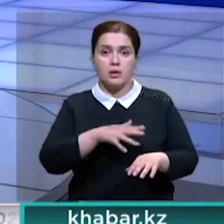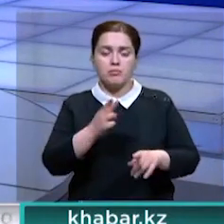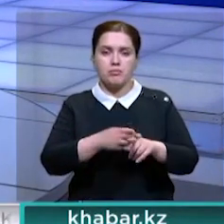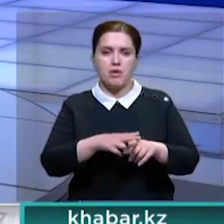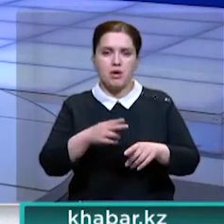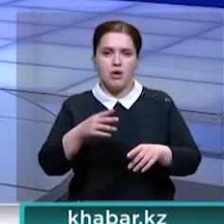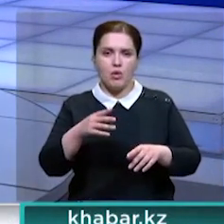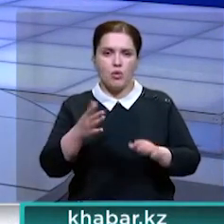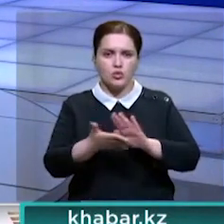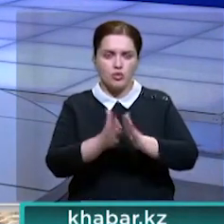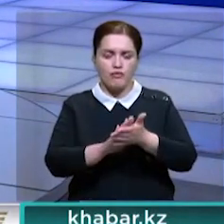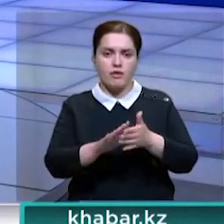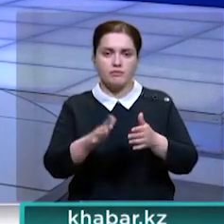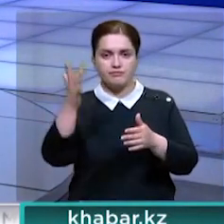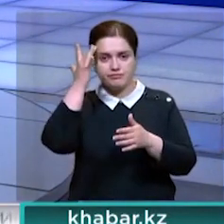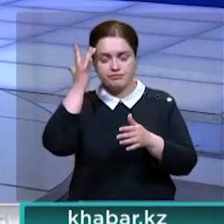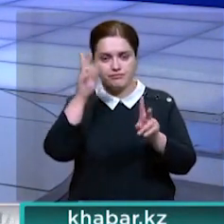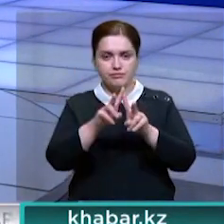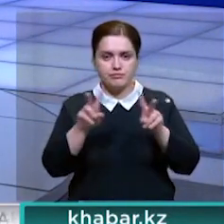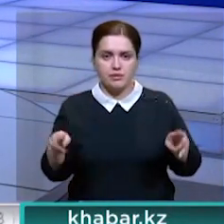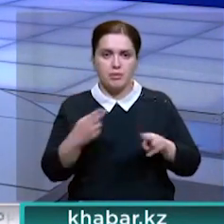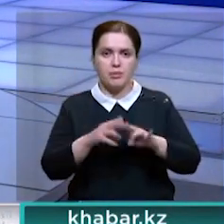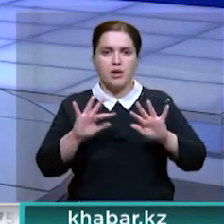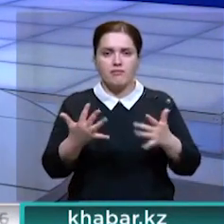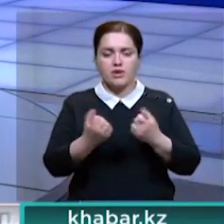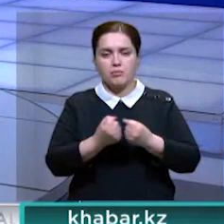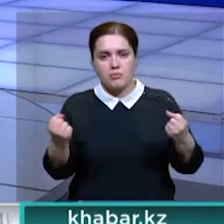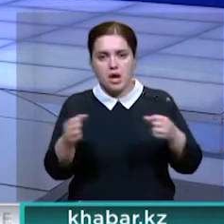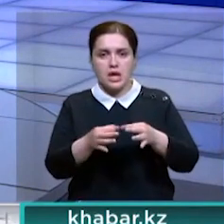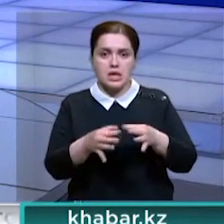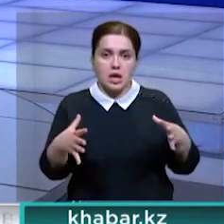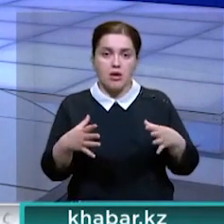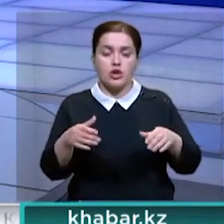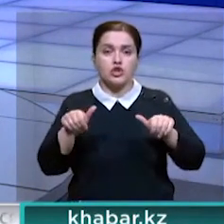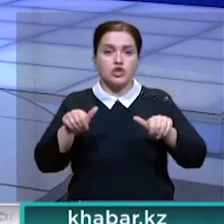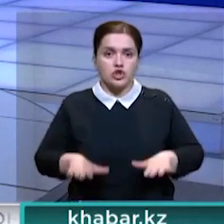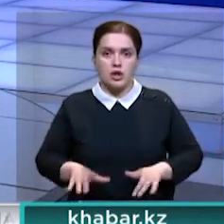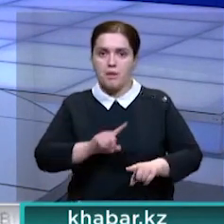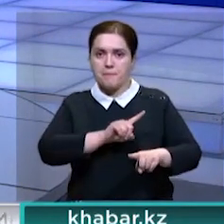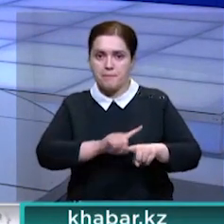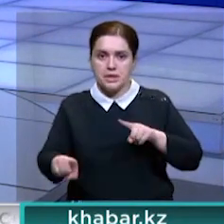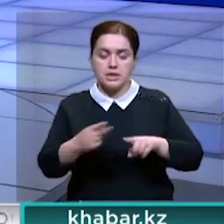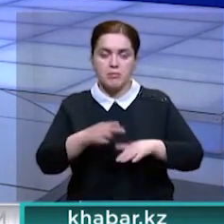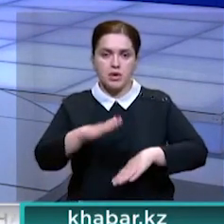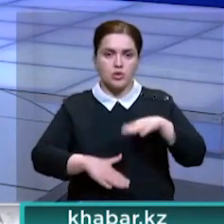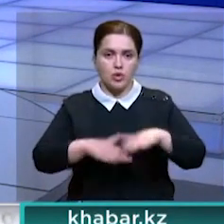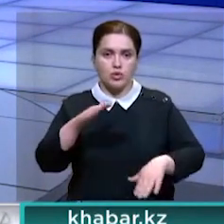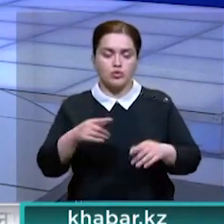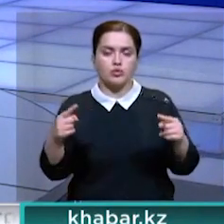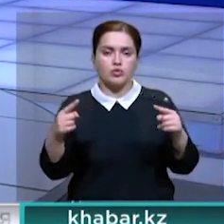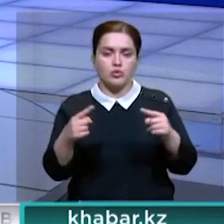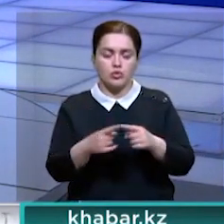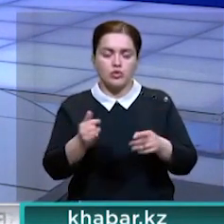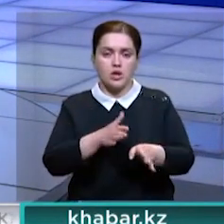условия, приближенные к реально чрезвычайной ситуации в зонах радиоактивного заражения. Решения принимаются быстро, теорию применяют на практике.